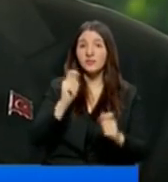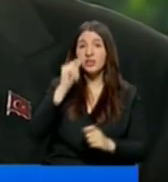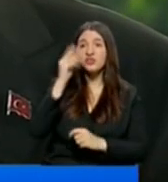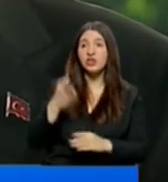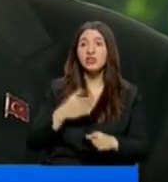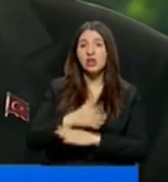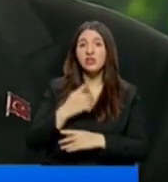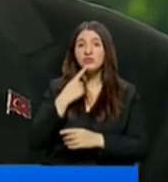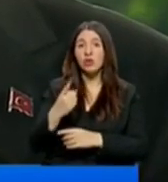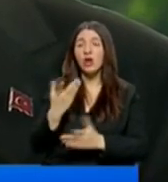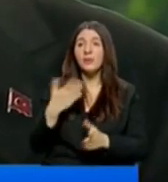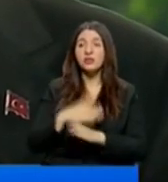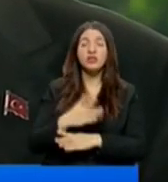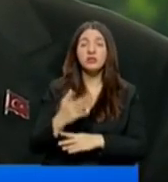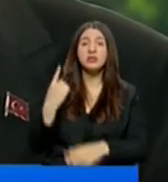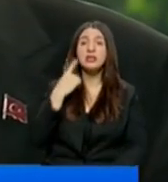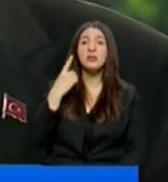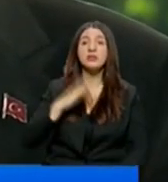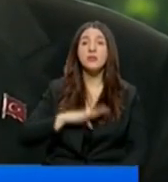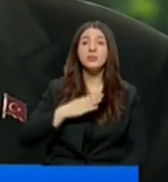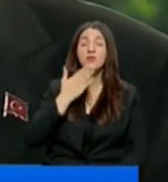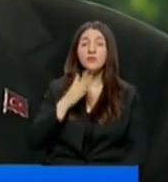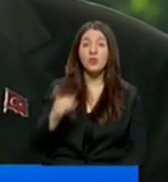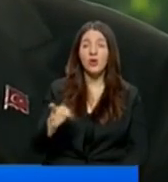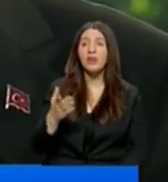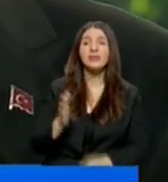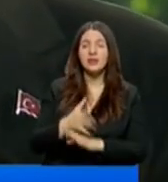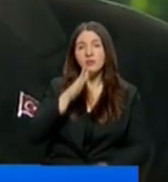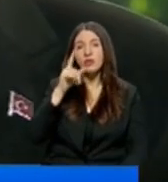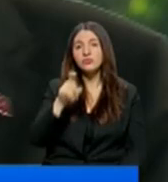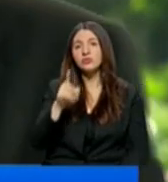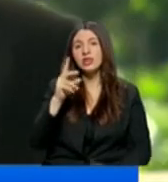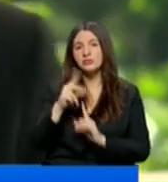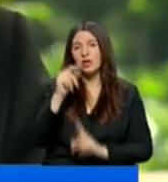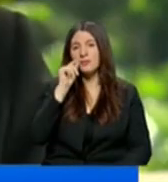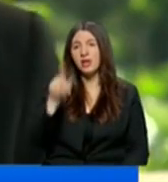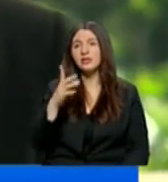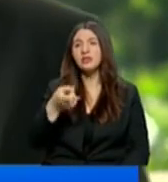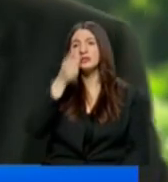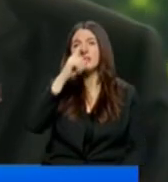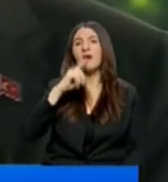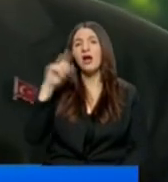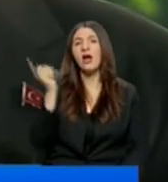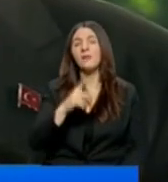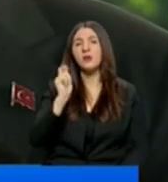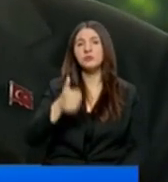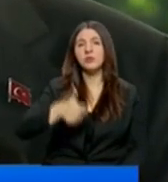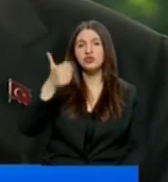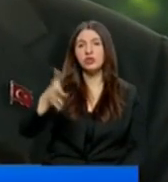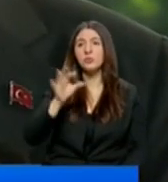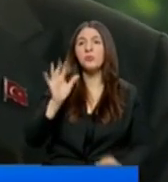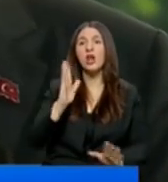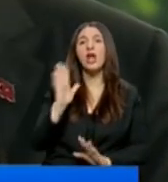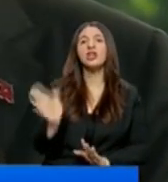kişi gerçekleri söylüyor ama gerçekleri dinlemeye tahammül edemiyorlar. Neden biliyor musunuz evet. İsmail Bey? Saraydan talimat almış başkan. Bu